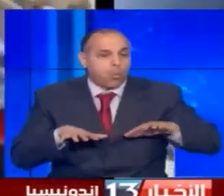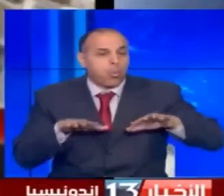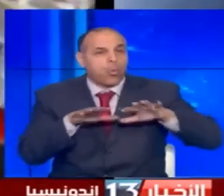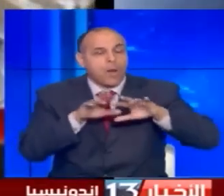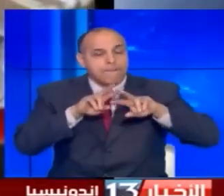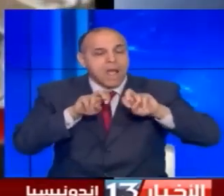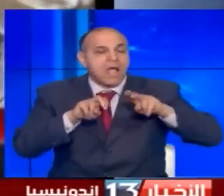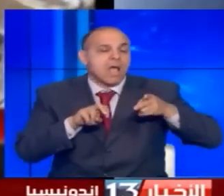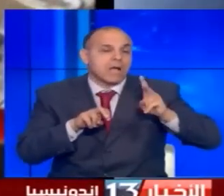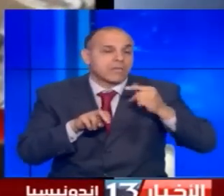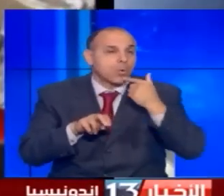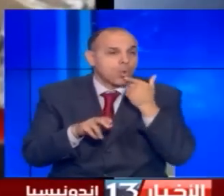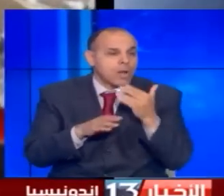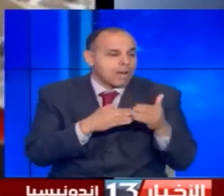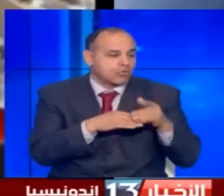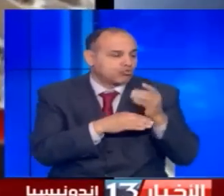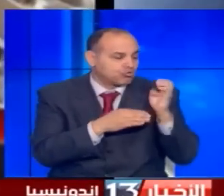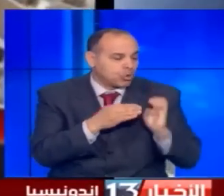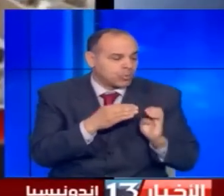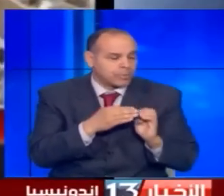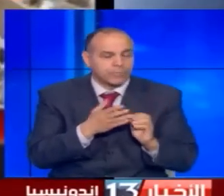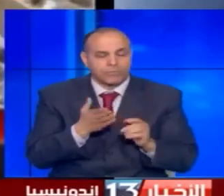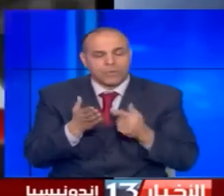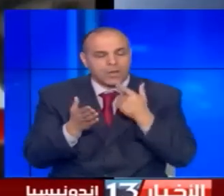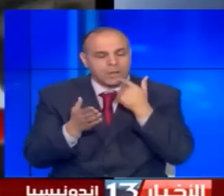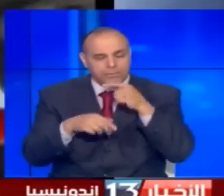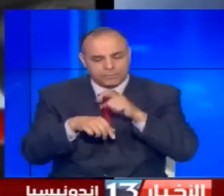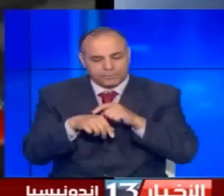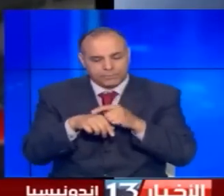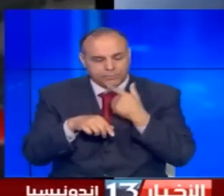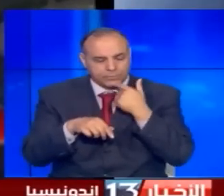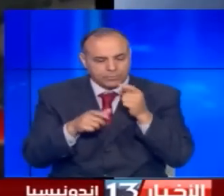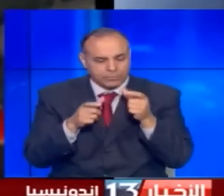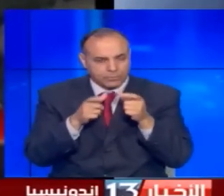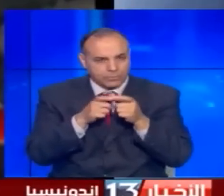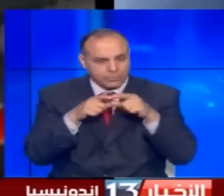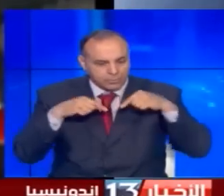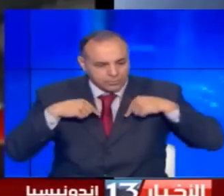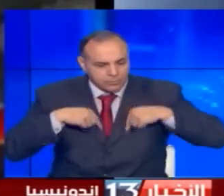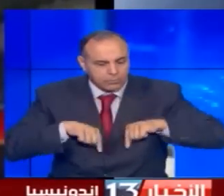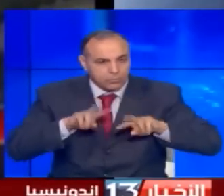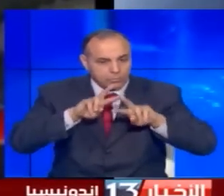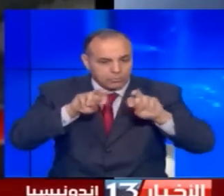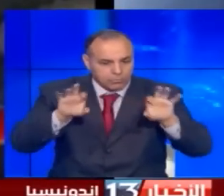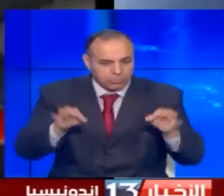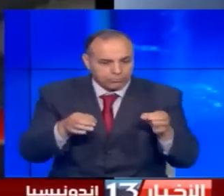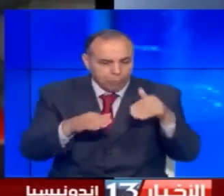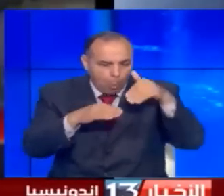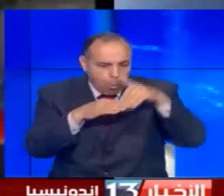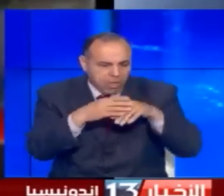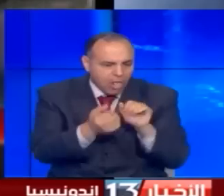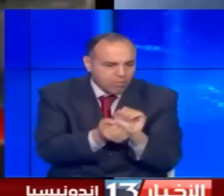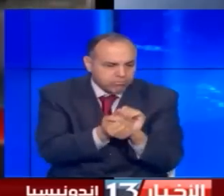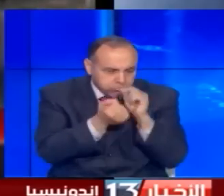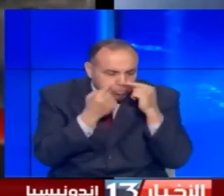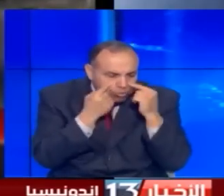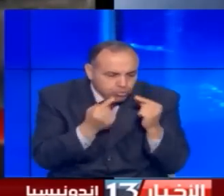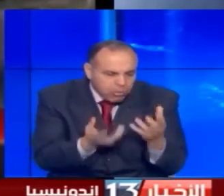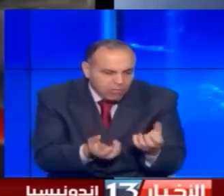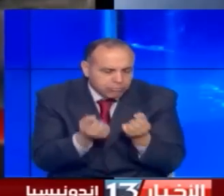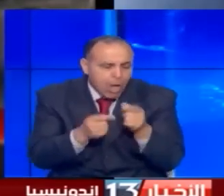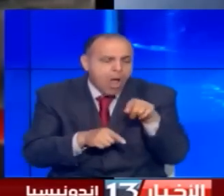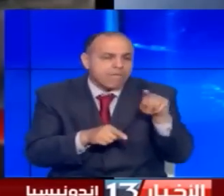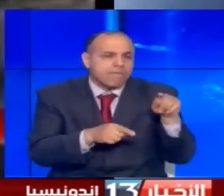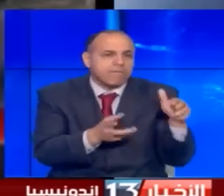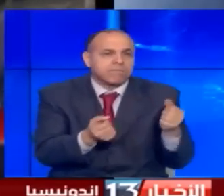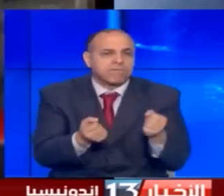البحث أكثر إلى الجنوب في وقت تتوقع فيه السلطات العثور على المزيد من الضحايا، فيما بات آلاف